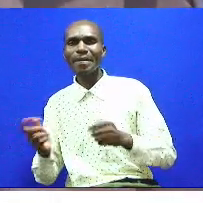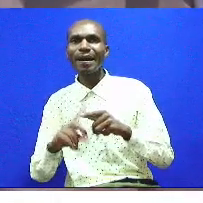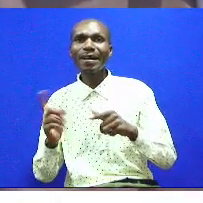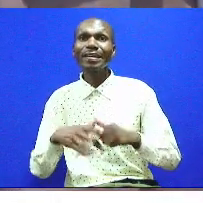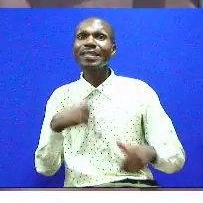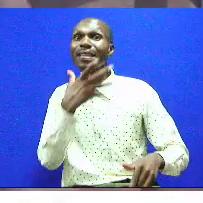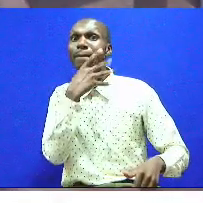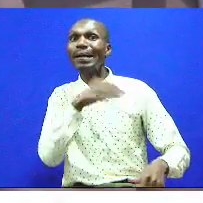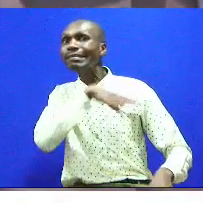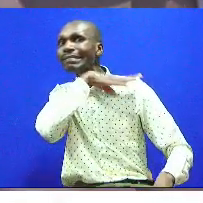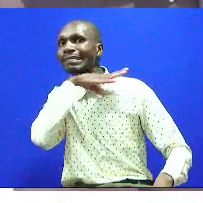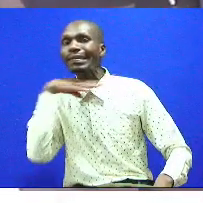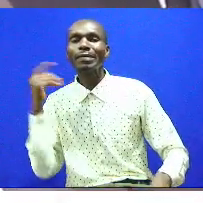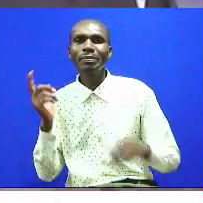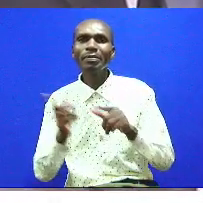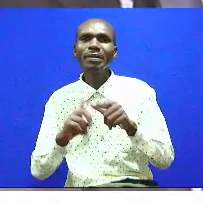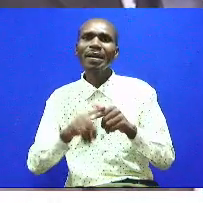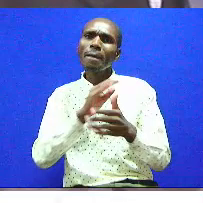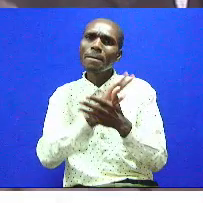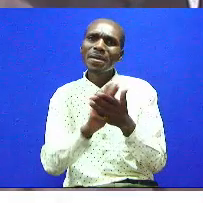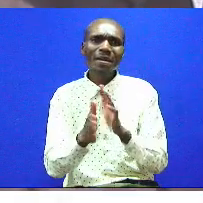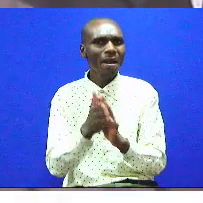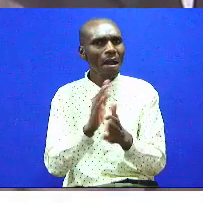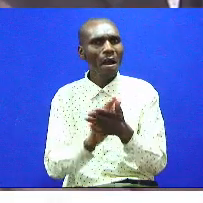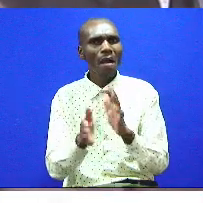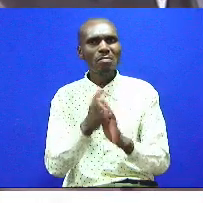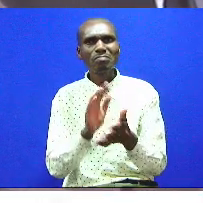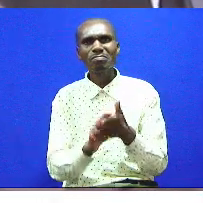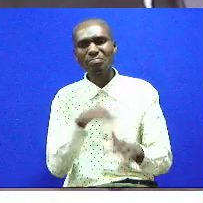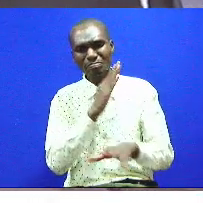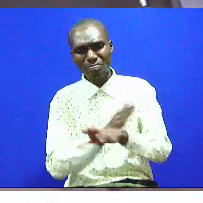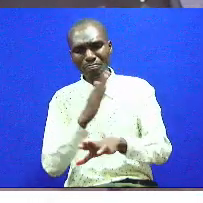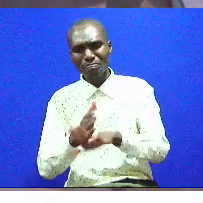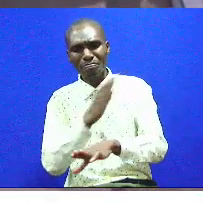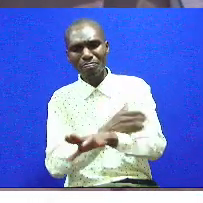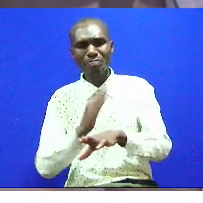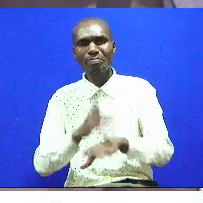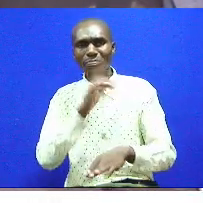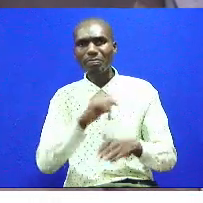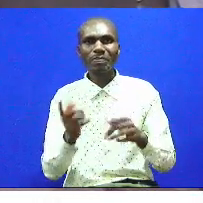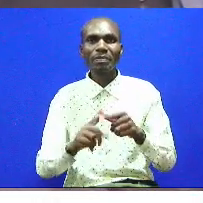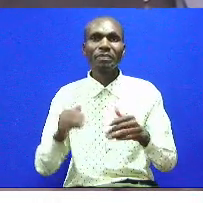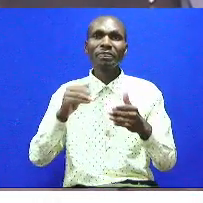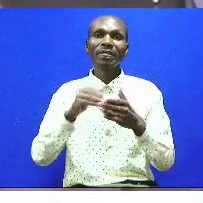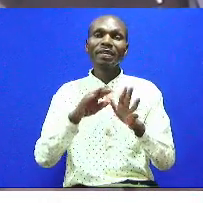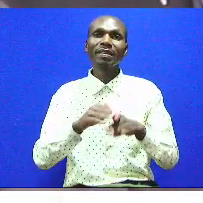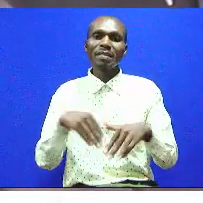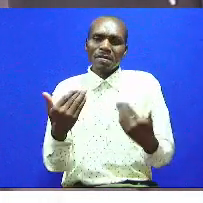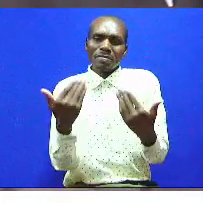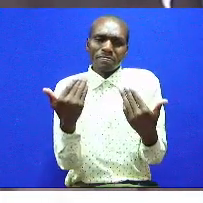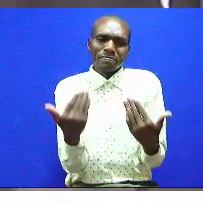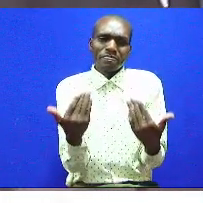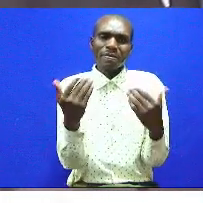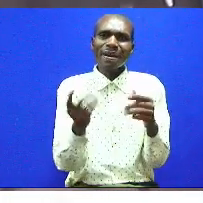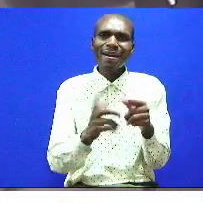chinga kichyo kuruwanerera obosibore mtubuna Mwanyagetinge Heritage Council togo tigumagega